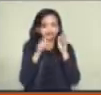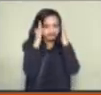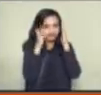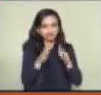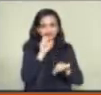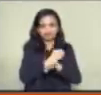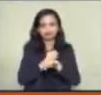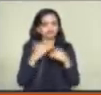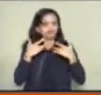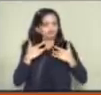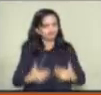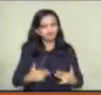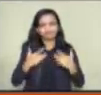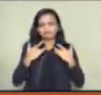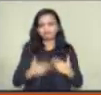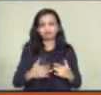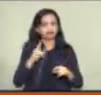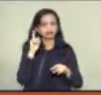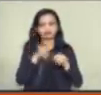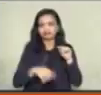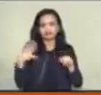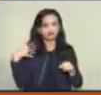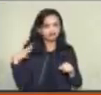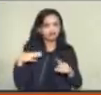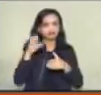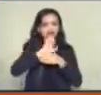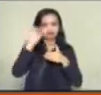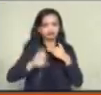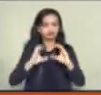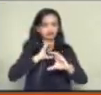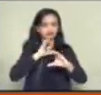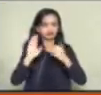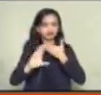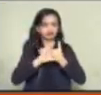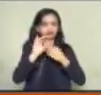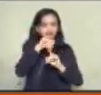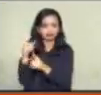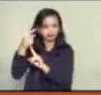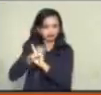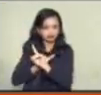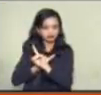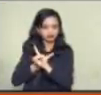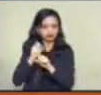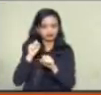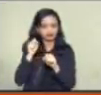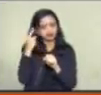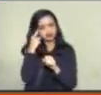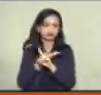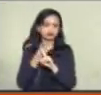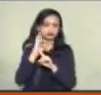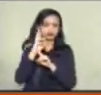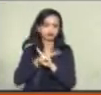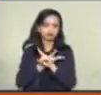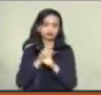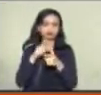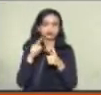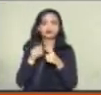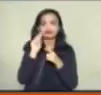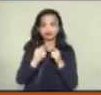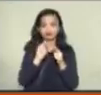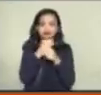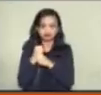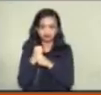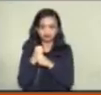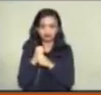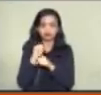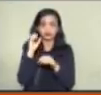siya ay depressed na, hindi na siya makahintay hanggang sa end of contract, which is June at ilang buwan pa yan, 6 months from now pa, kailangan ma-pull out